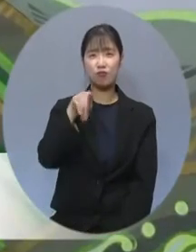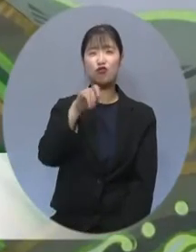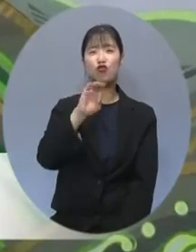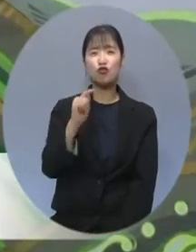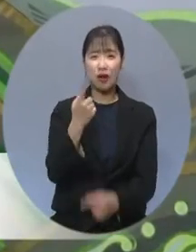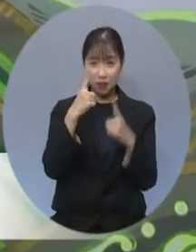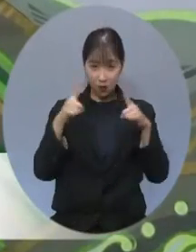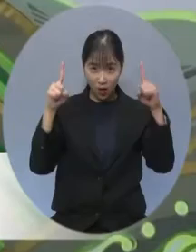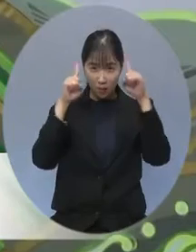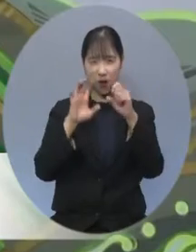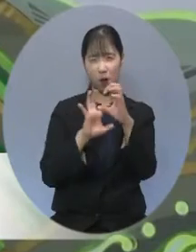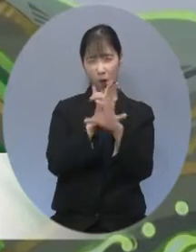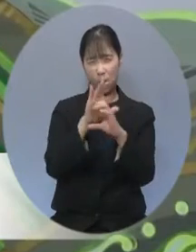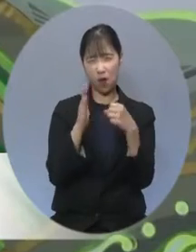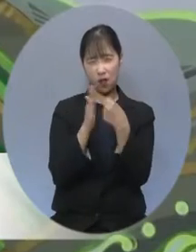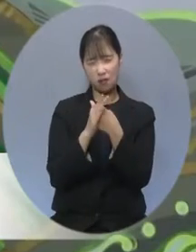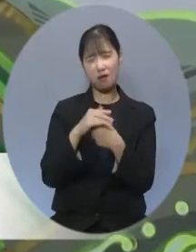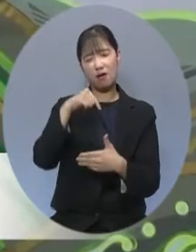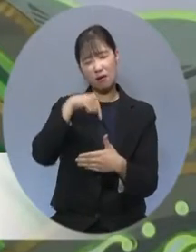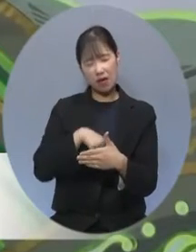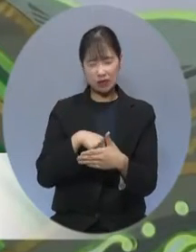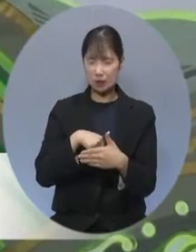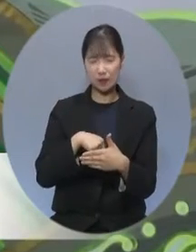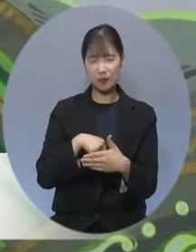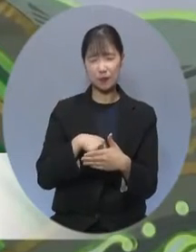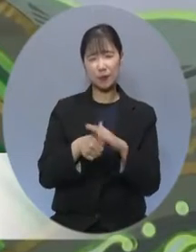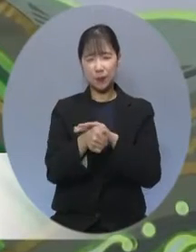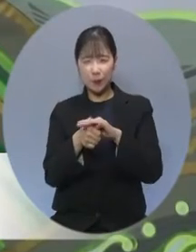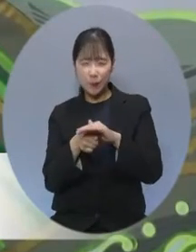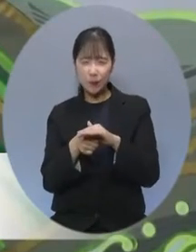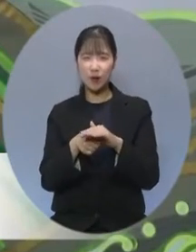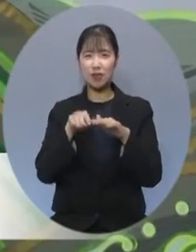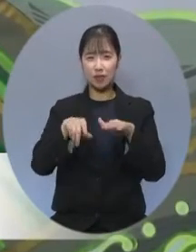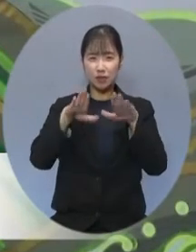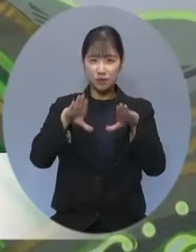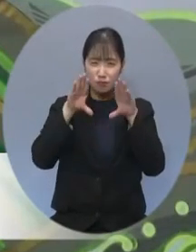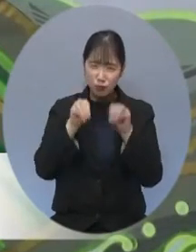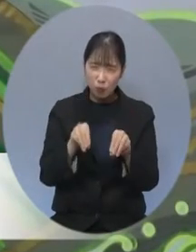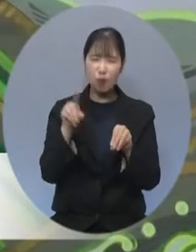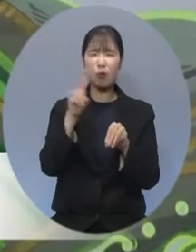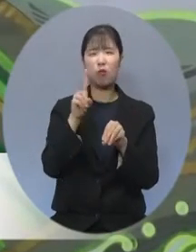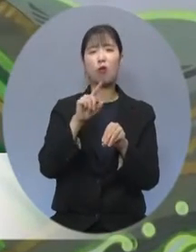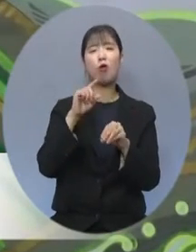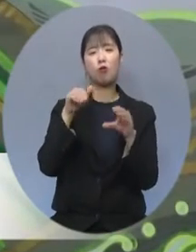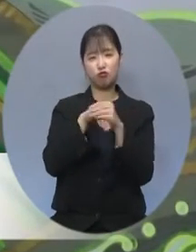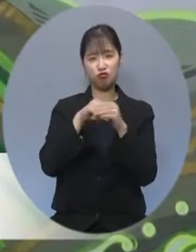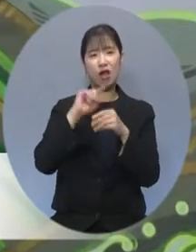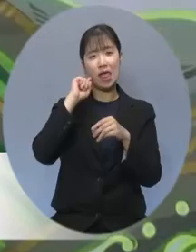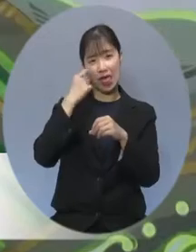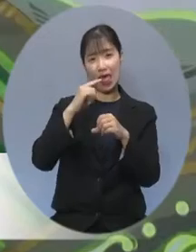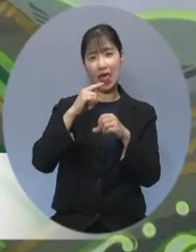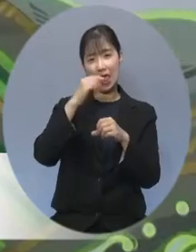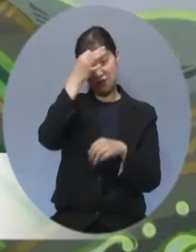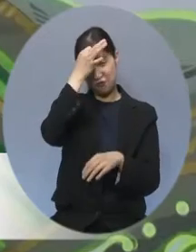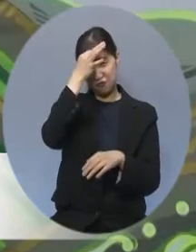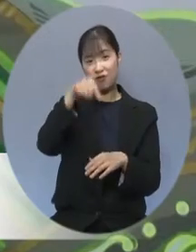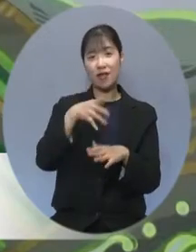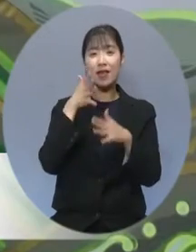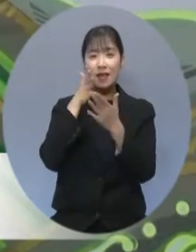도깨비는 코로나로 인해서 위축되고 멈춰야만 했던 이 문화예술계에서 최근